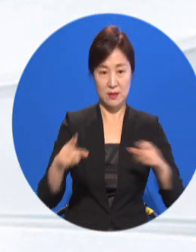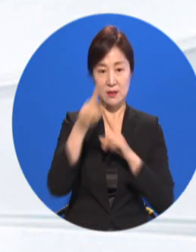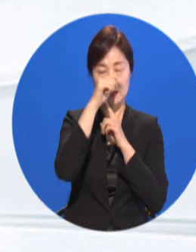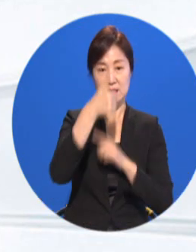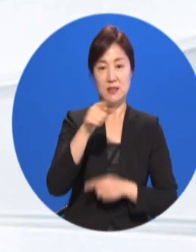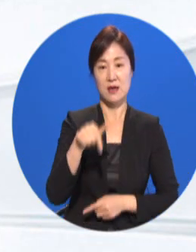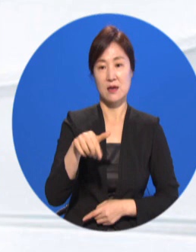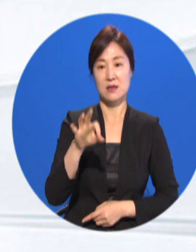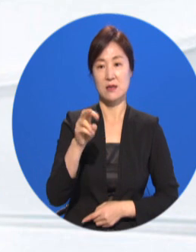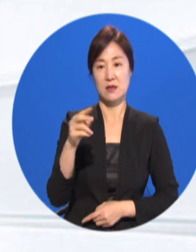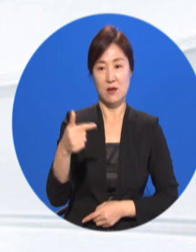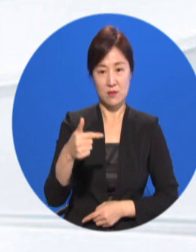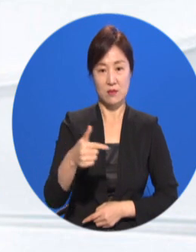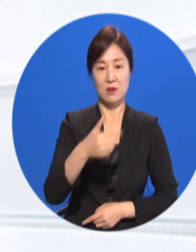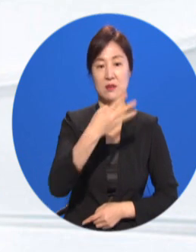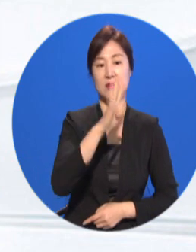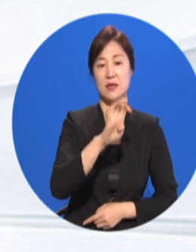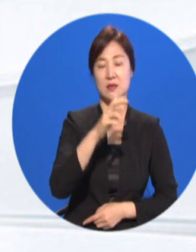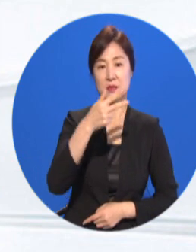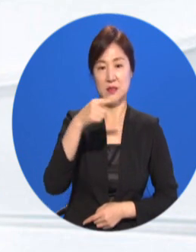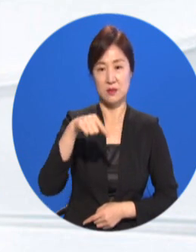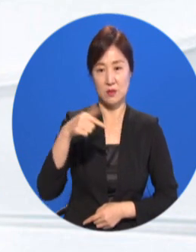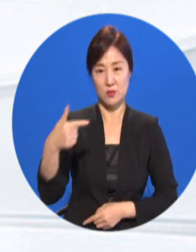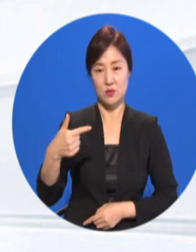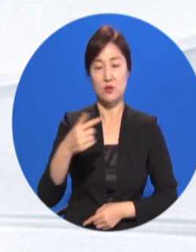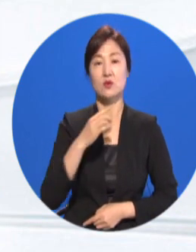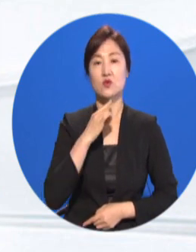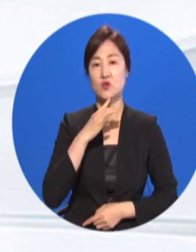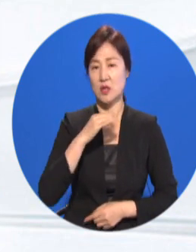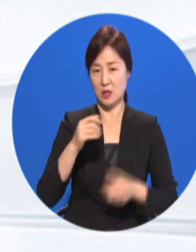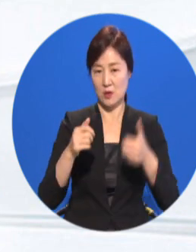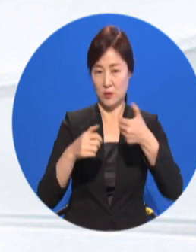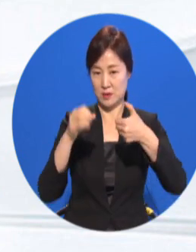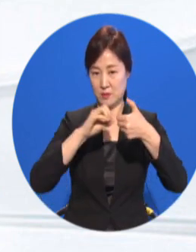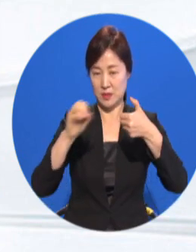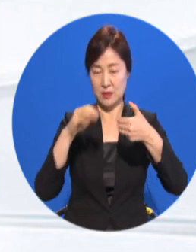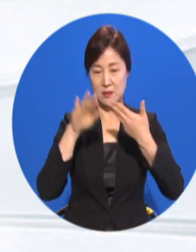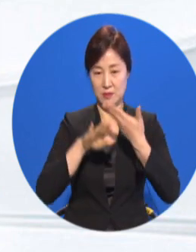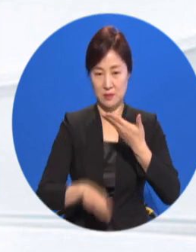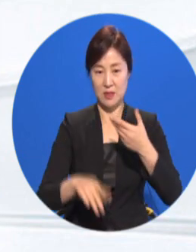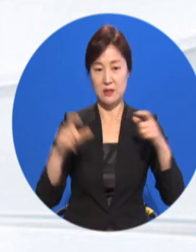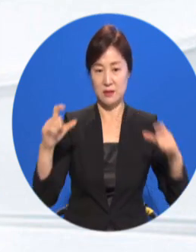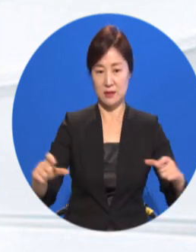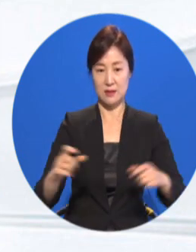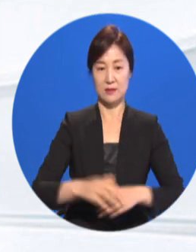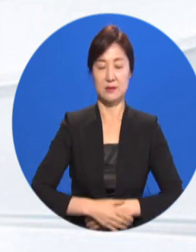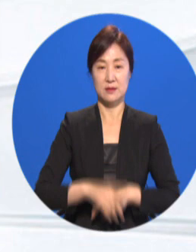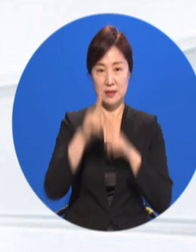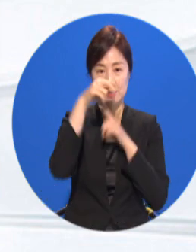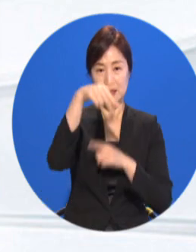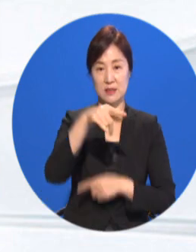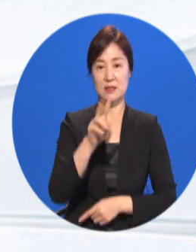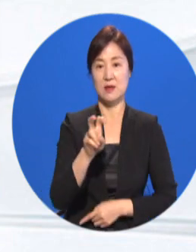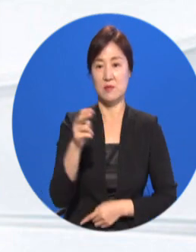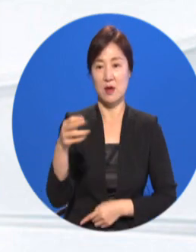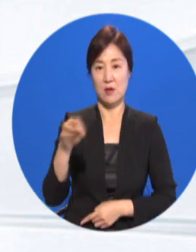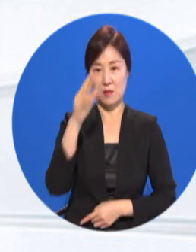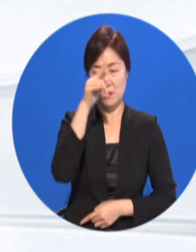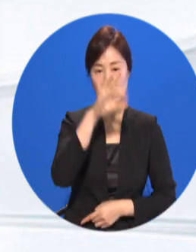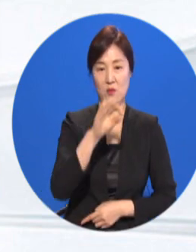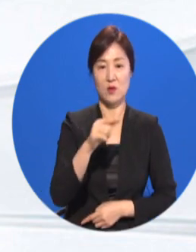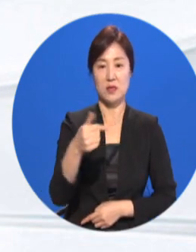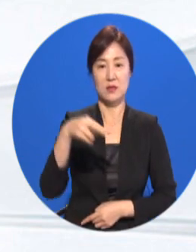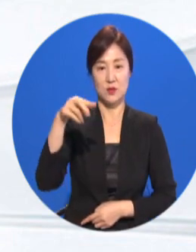관해서 유일하게 50% 를 밑돌아 꼬 이어서 이 자면 9% 박원순 6.6% 순이었습니다